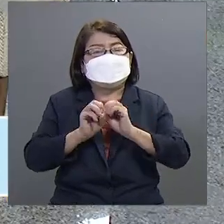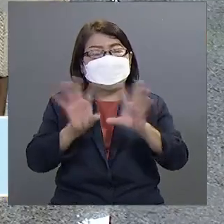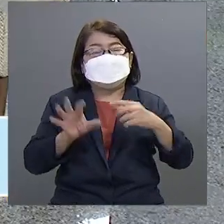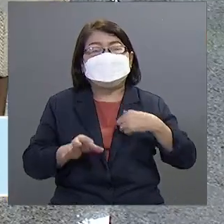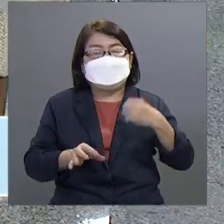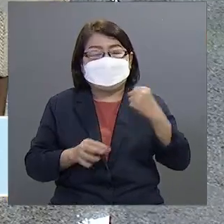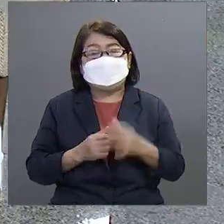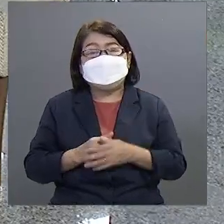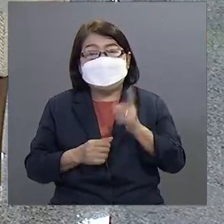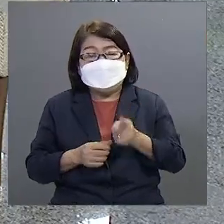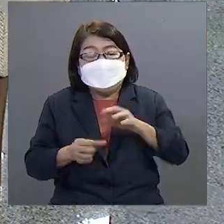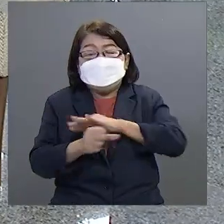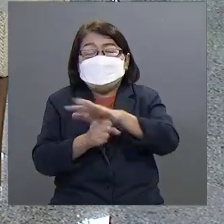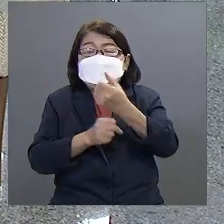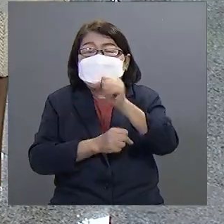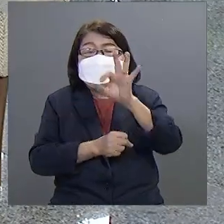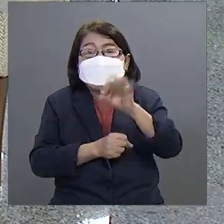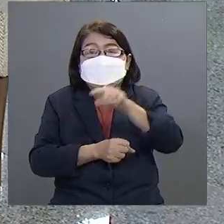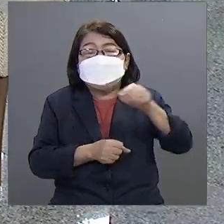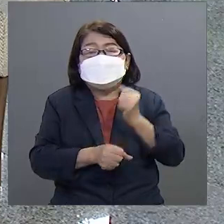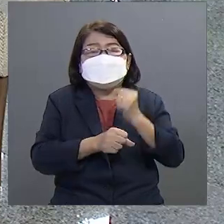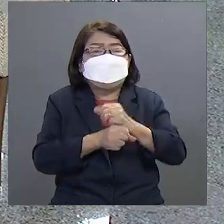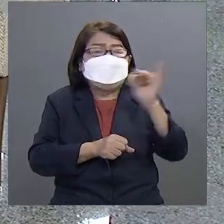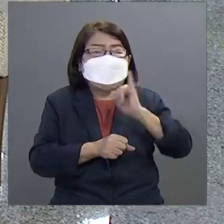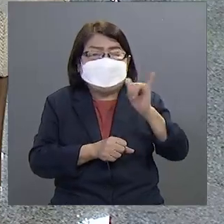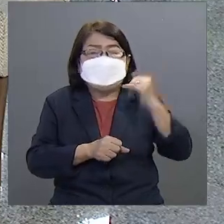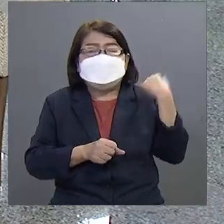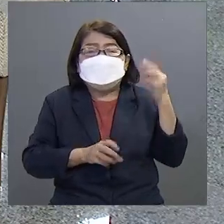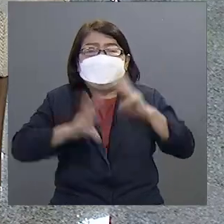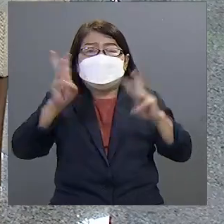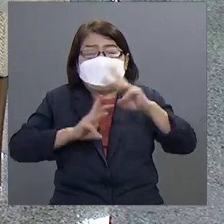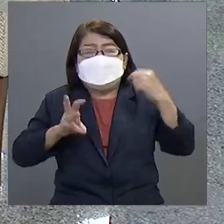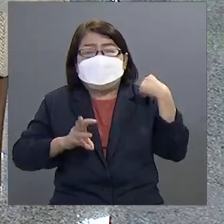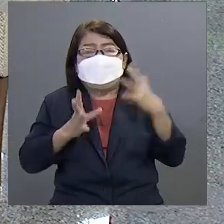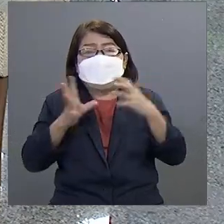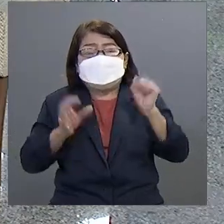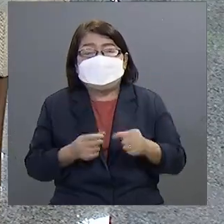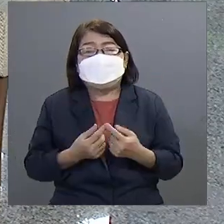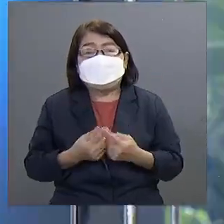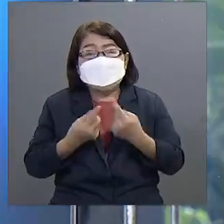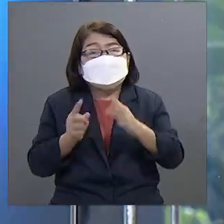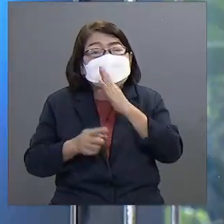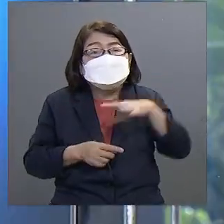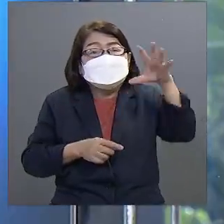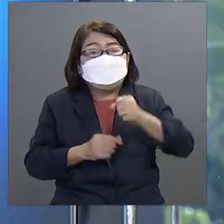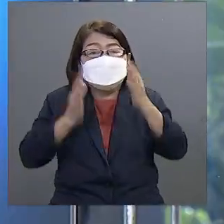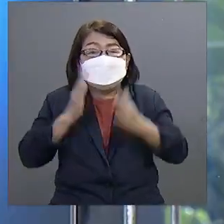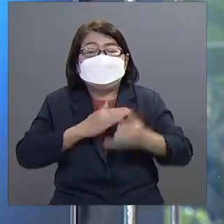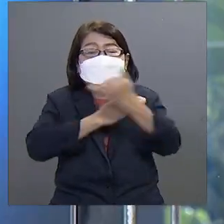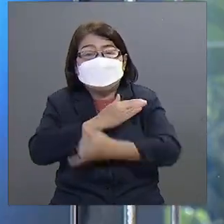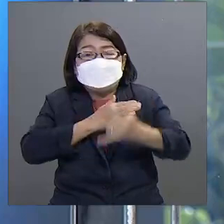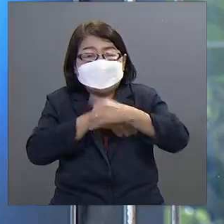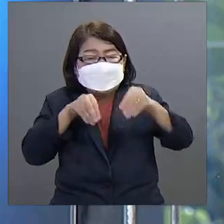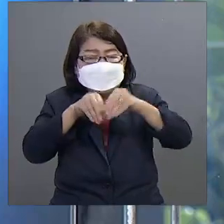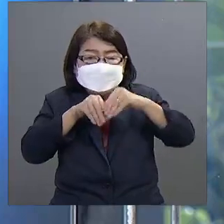เองก็มีหลายคนที่ยังว่างงานอยู่เป็นจำนวนมากเลยนะคะทีนี้ถามว่าถ้าเกิดเอาแรงงานต่างชาติเข้ามาทดแทนเนี่ยมันจะตอบโจทย์หรือว่าแ